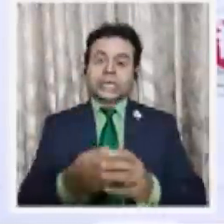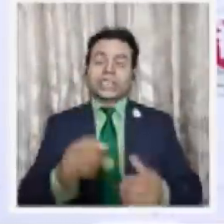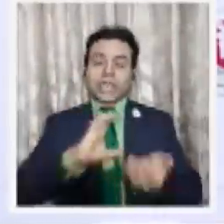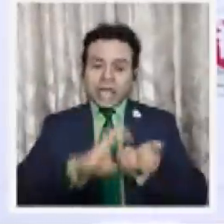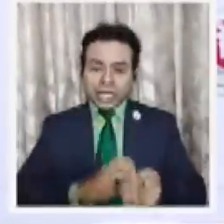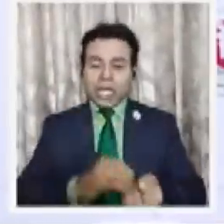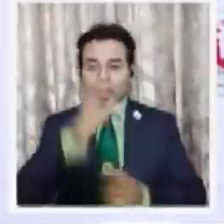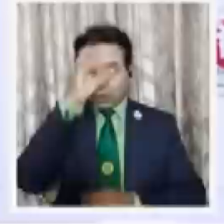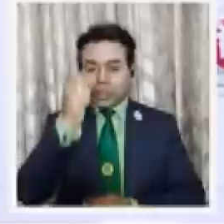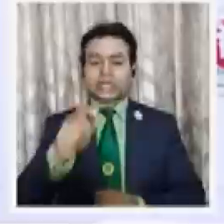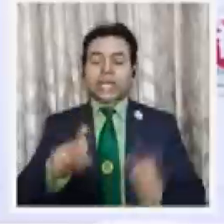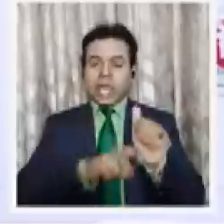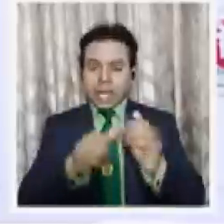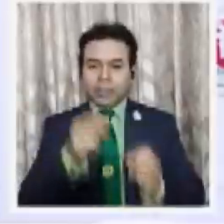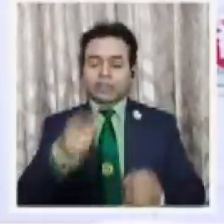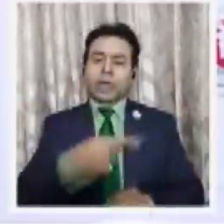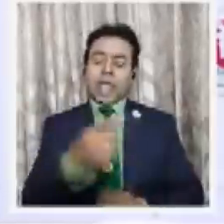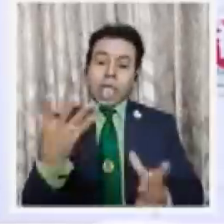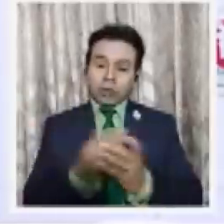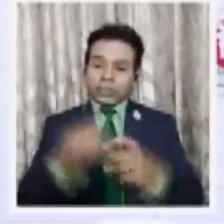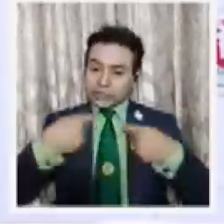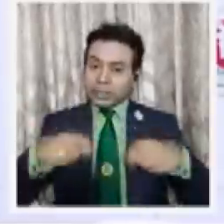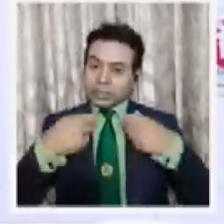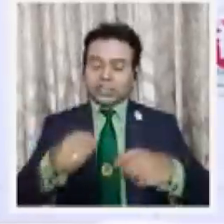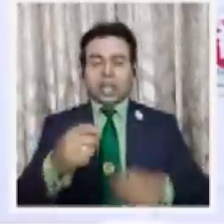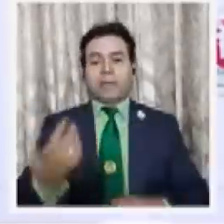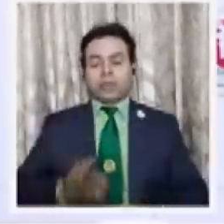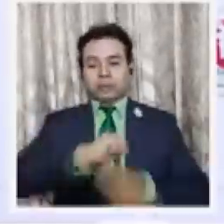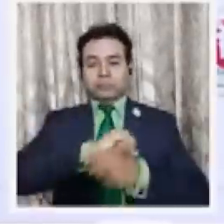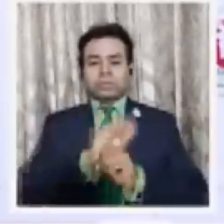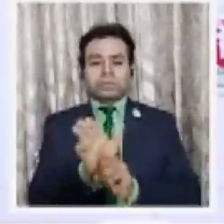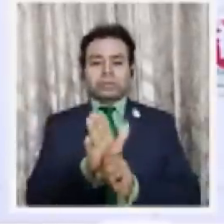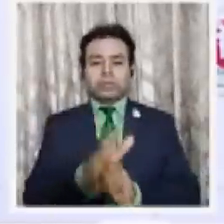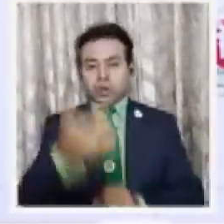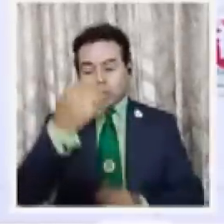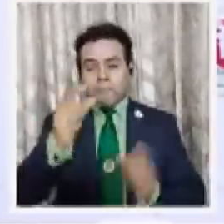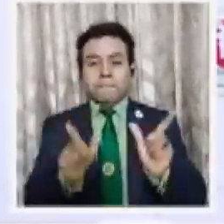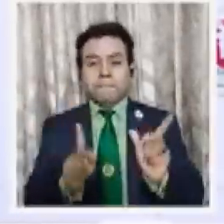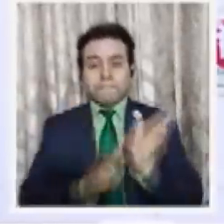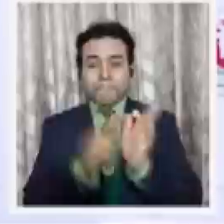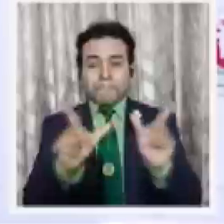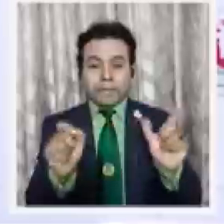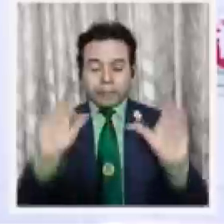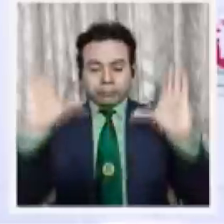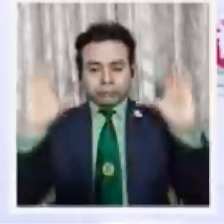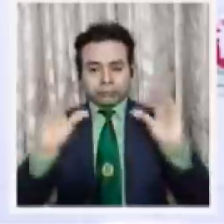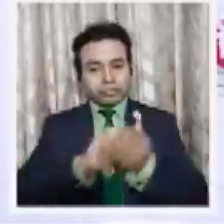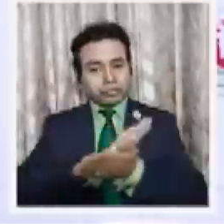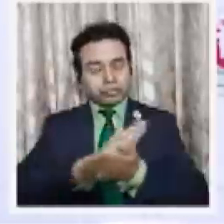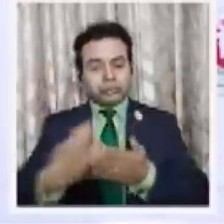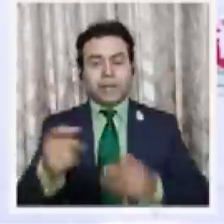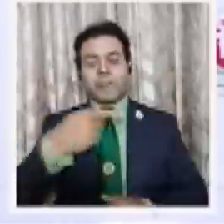সকলের সমন্বিত চেষ্টায় এবং সবারই অংশগ্রহণের মাধ্যমে এই মহামারী কোভিড-19 আমরা মোকাবেলা